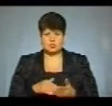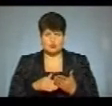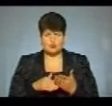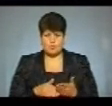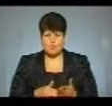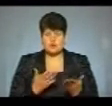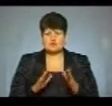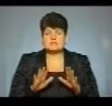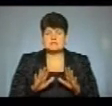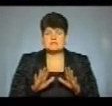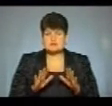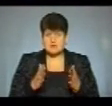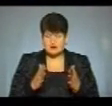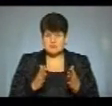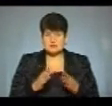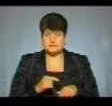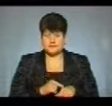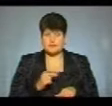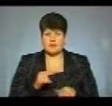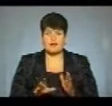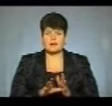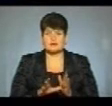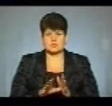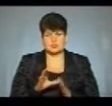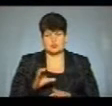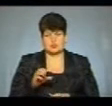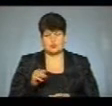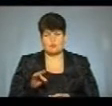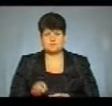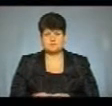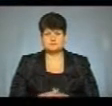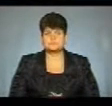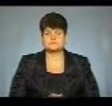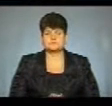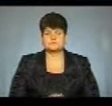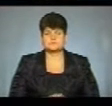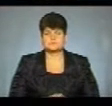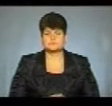якщо сталося ураження електричним струмом. Богдана